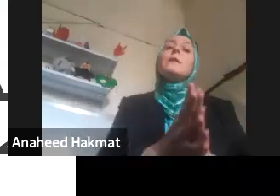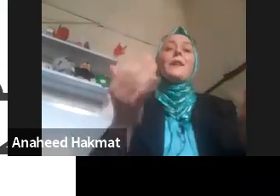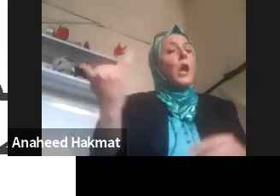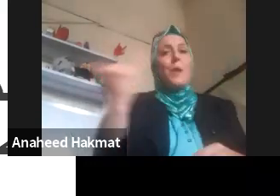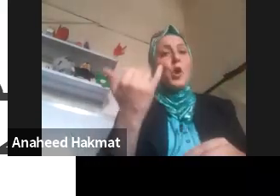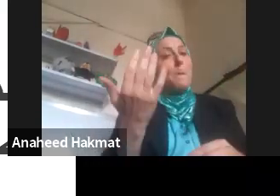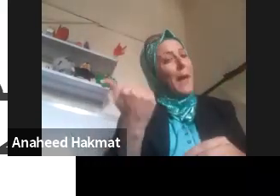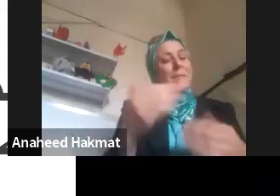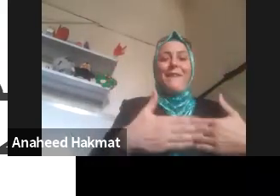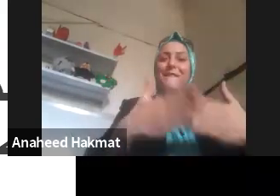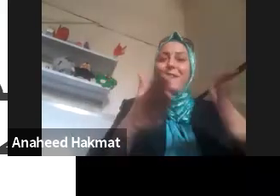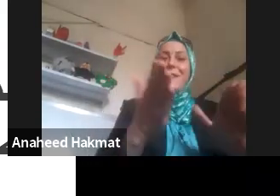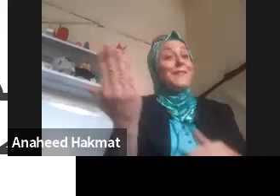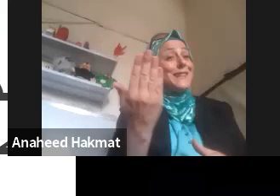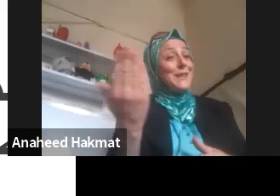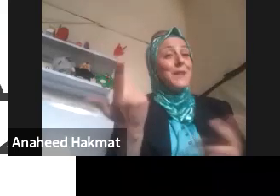عملية التطهير والتنظيف